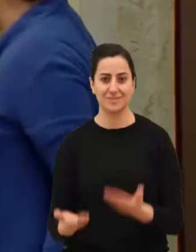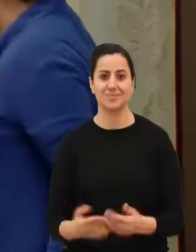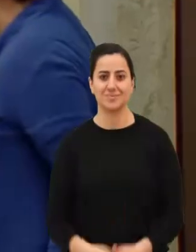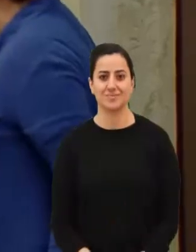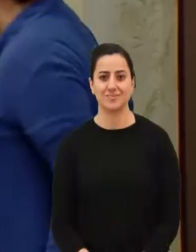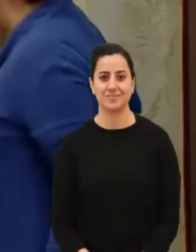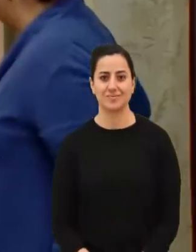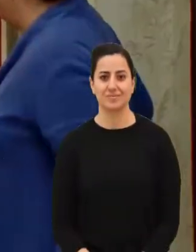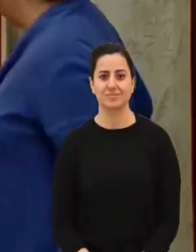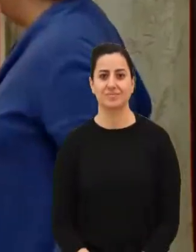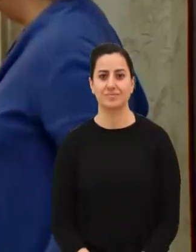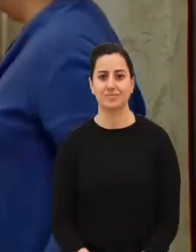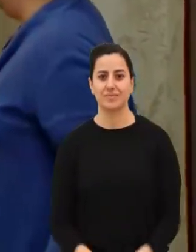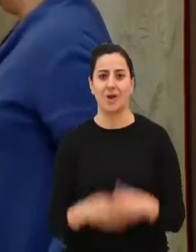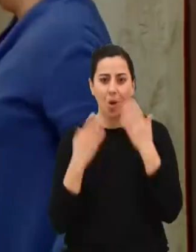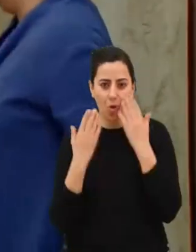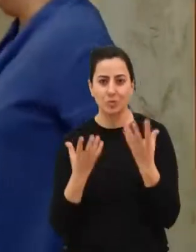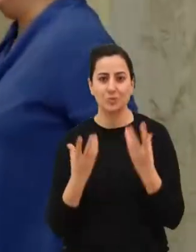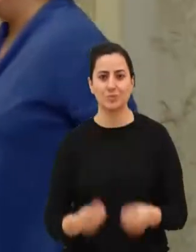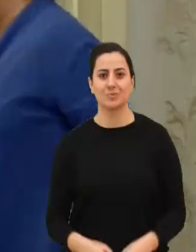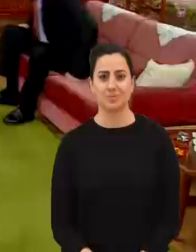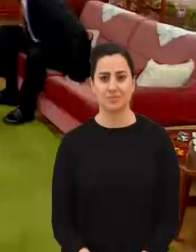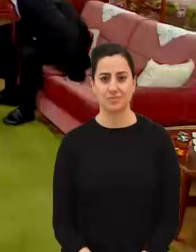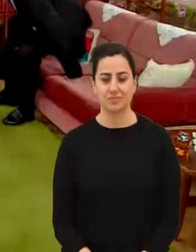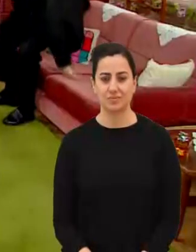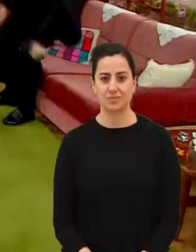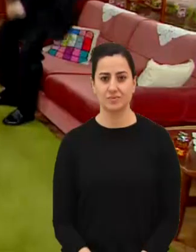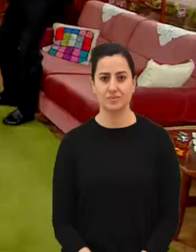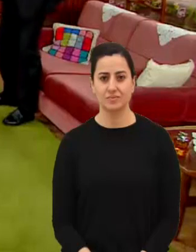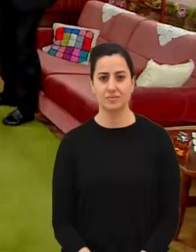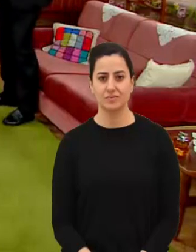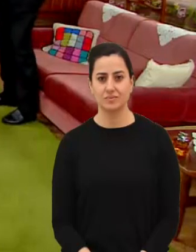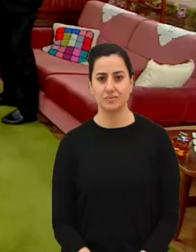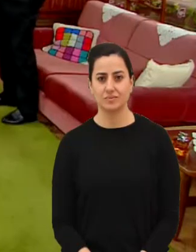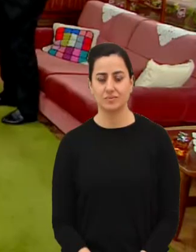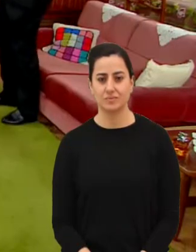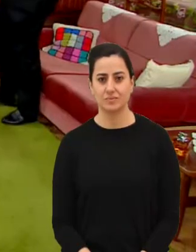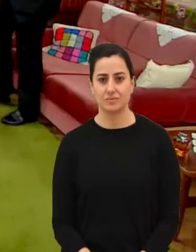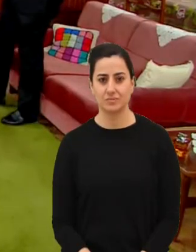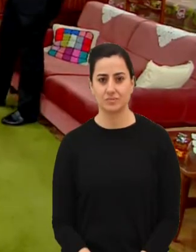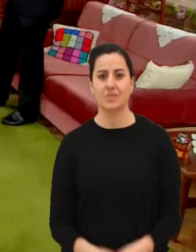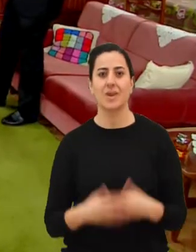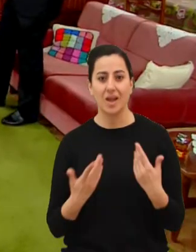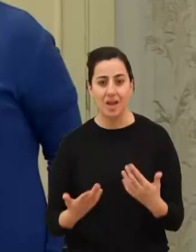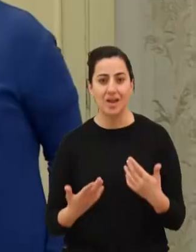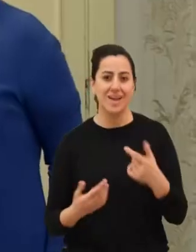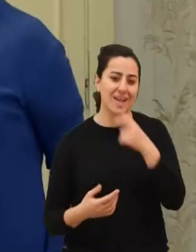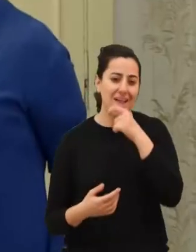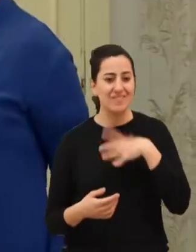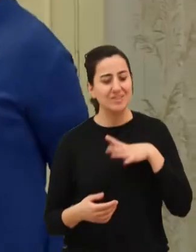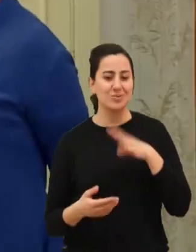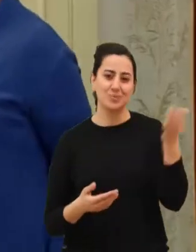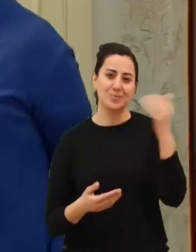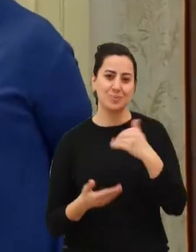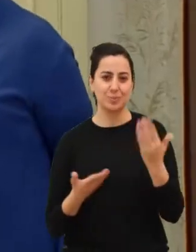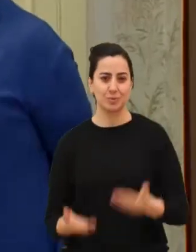Gel canım, gel. Hoş geldiniz. Hoş bulduk. Bizi çağırmışsın Rukiye Hanım. Bir kahve içelim dedim